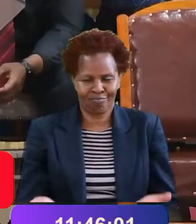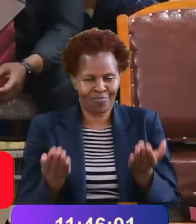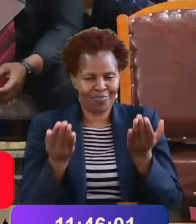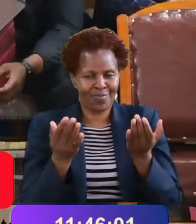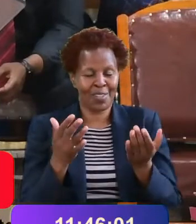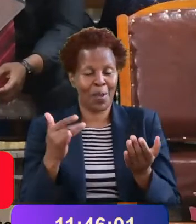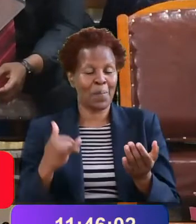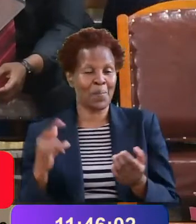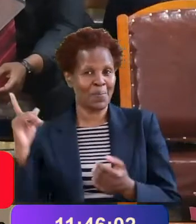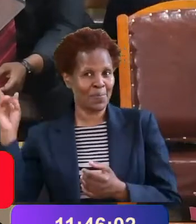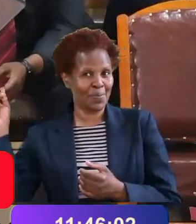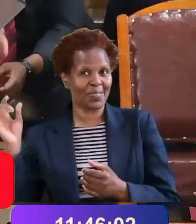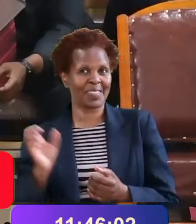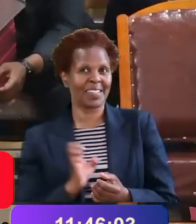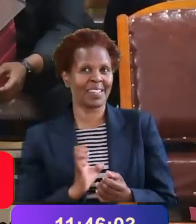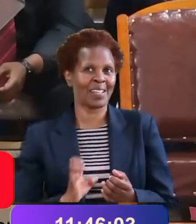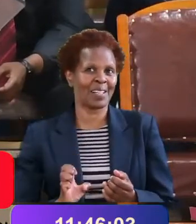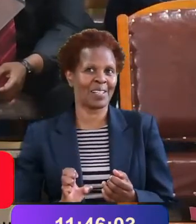hawa.